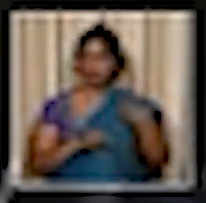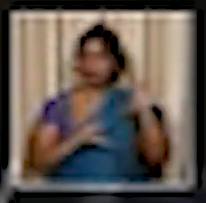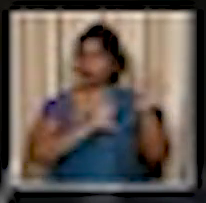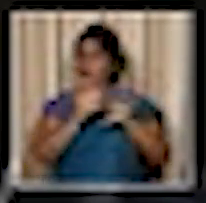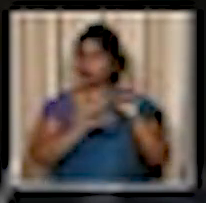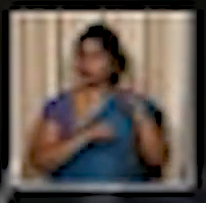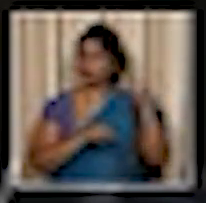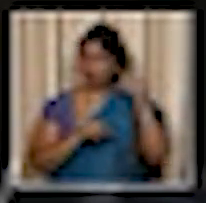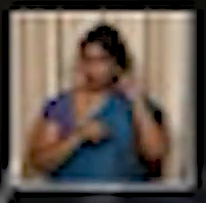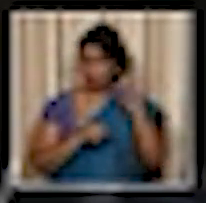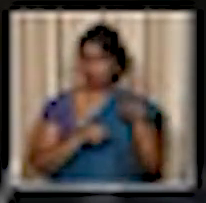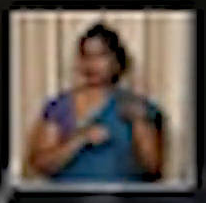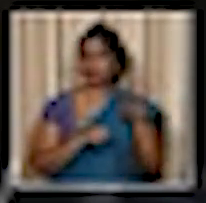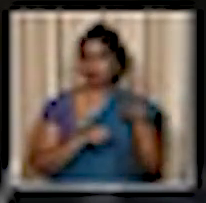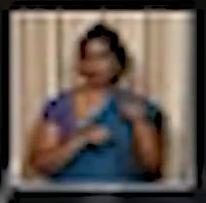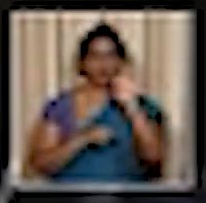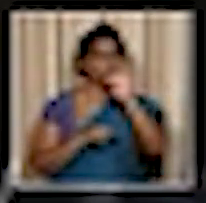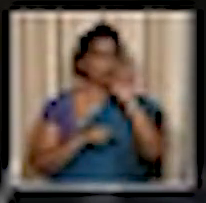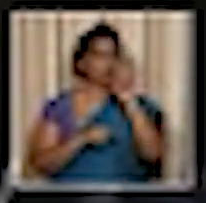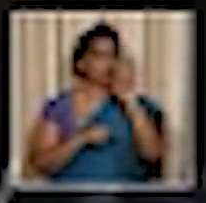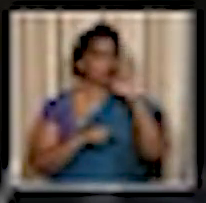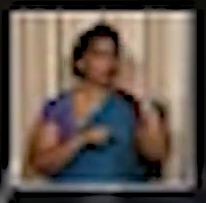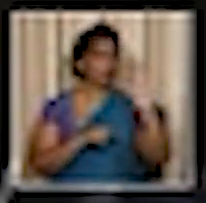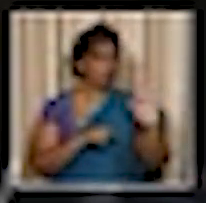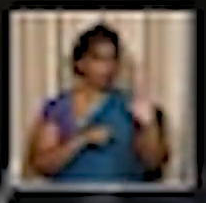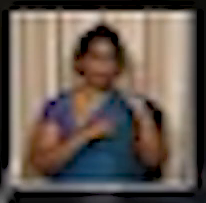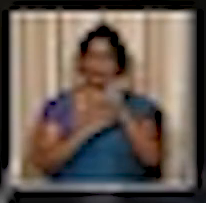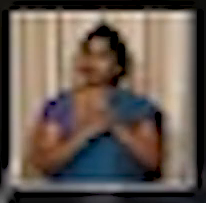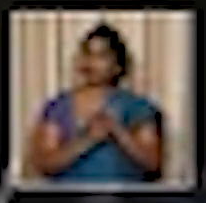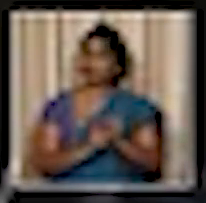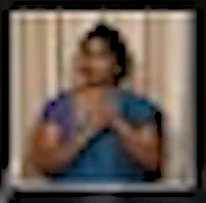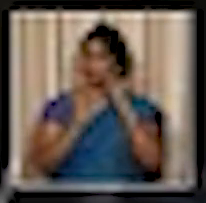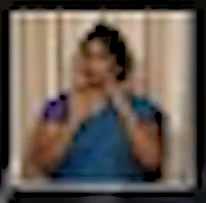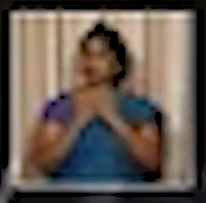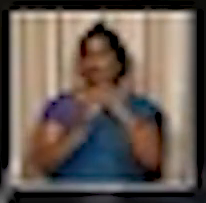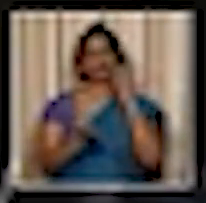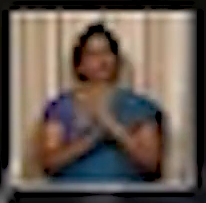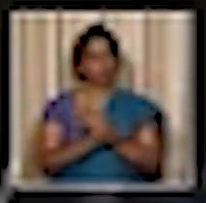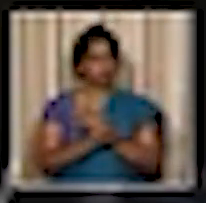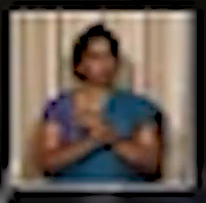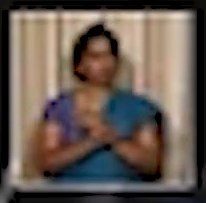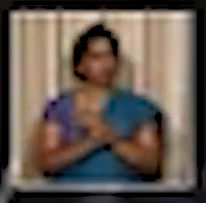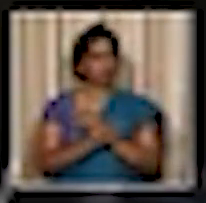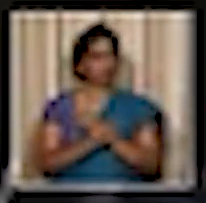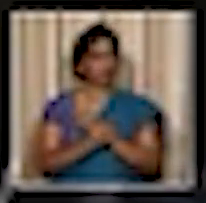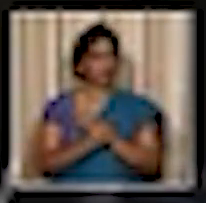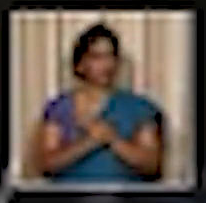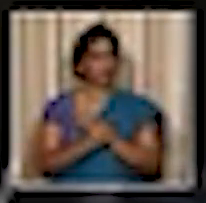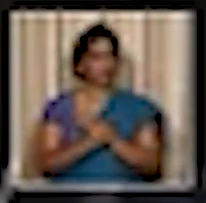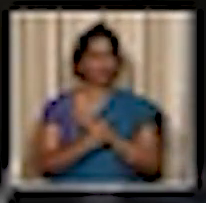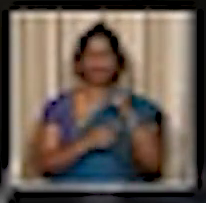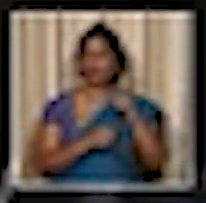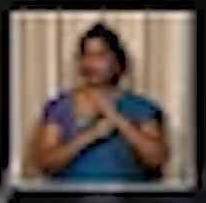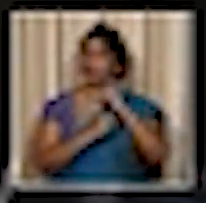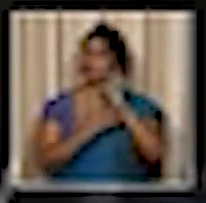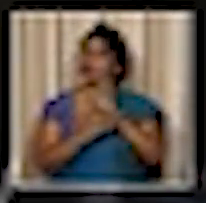පත්කිරීම සම්බන්ධව වන 41 අයන්න ව්‍යවස්ථාවේ ප්‍රතිපාදන අත්හිටුවීමක් වන බවත්, ආණ්ඩු